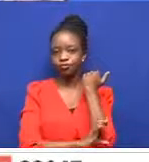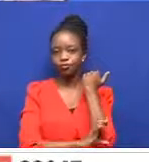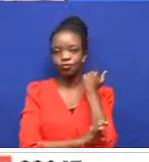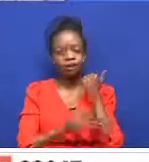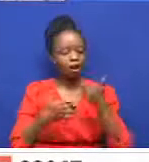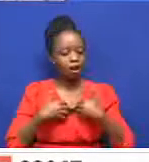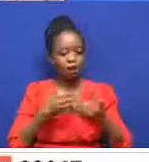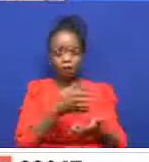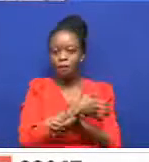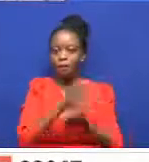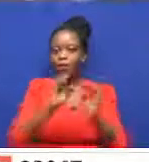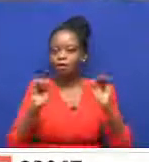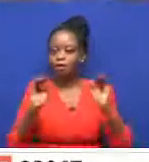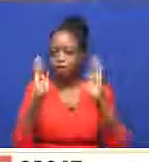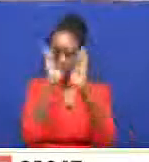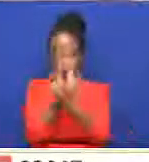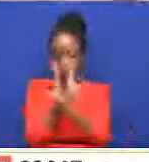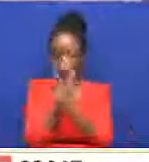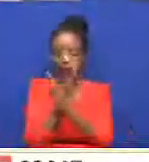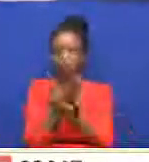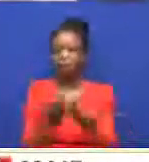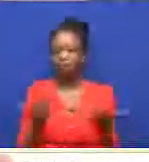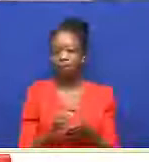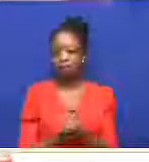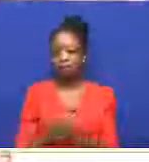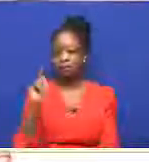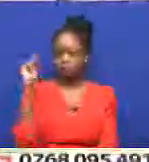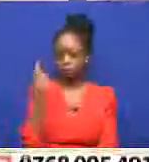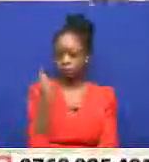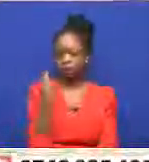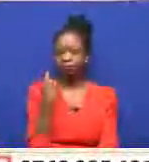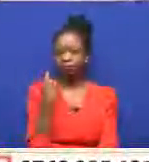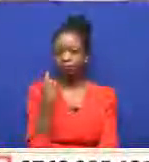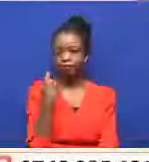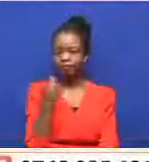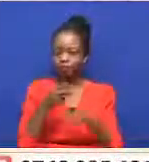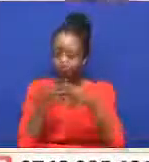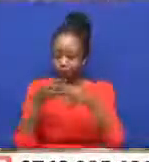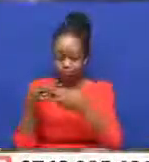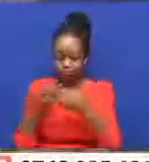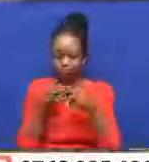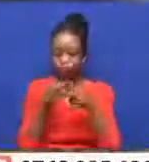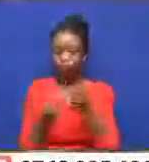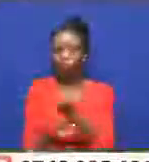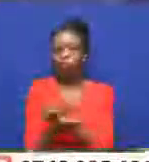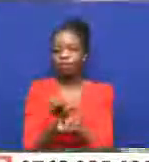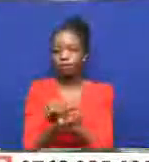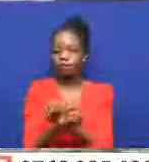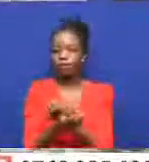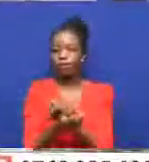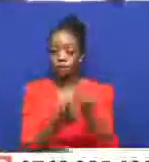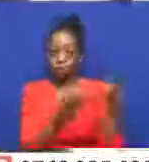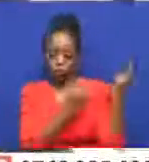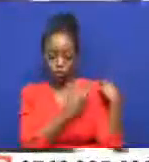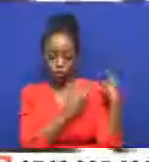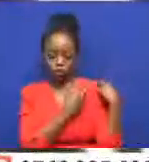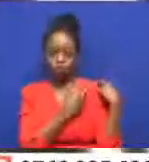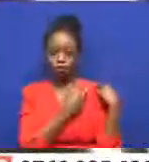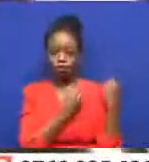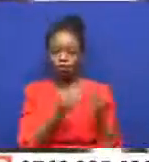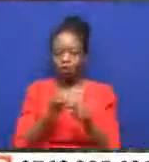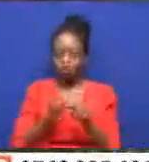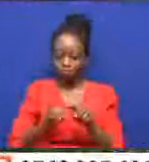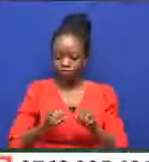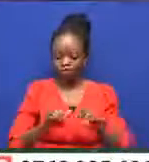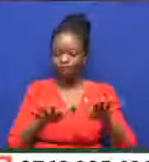hatuna nguvu ya kuficha chochote. Wakenya wametakiwa kuwa waangalifu na kuwa na jukumu la kuhakikisha wenezaji wa